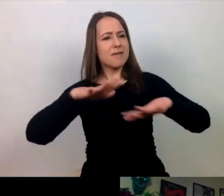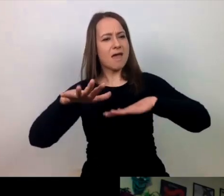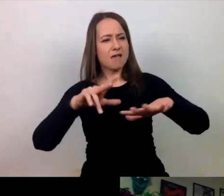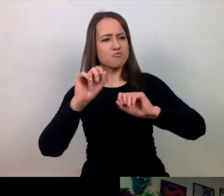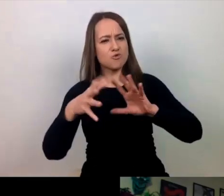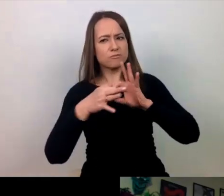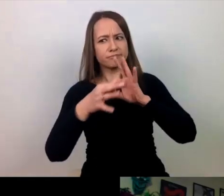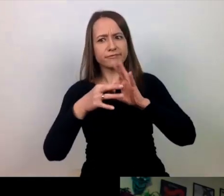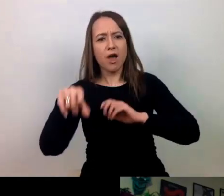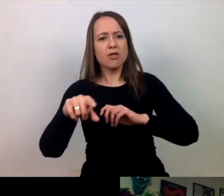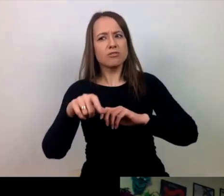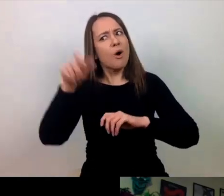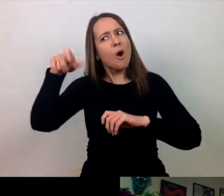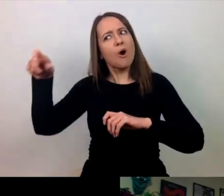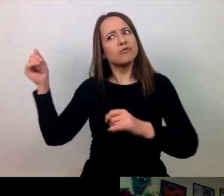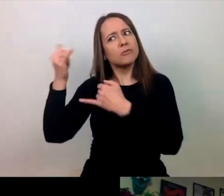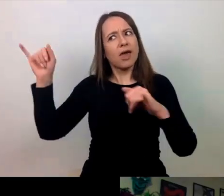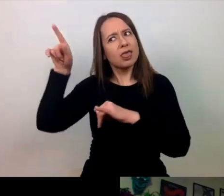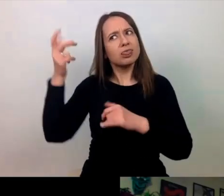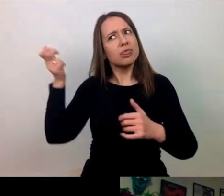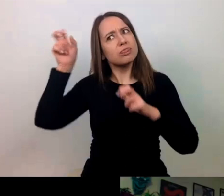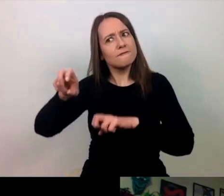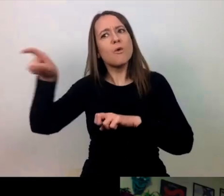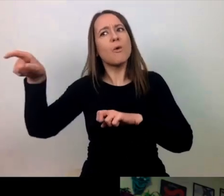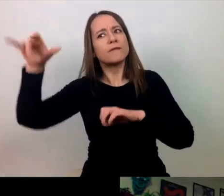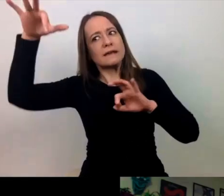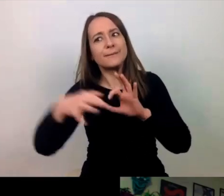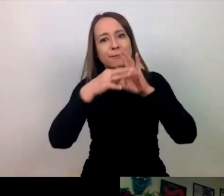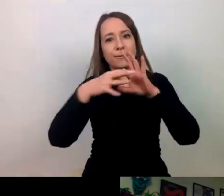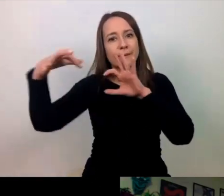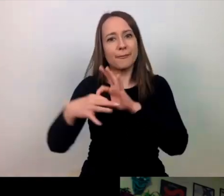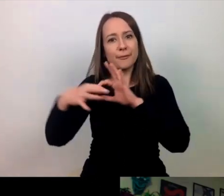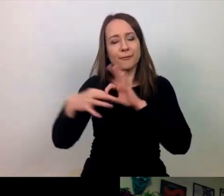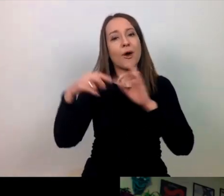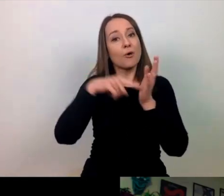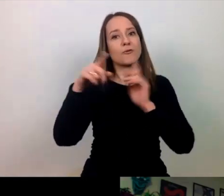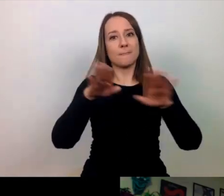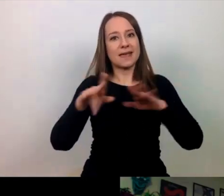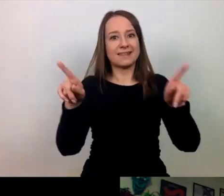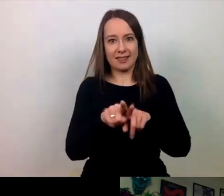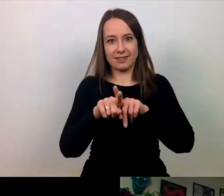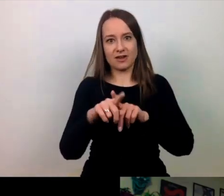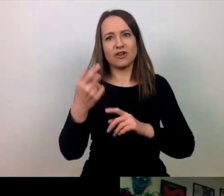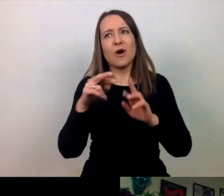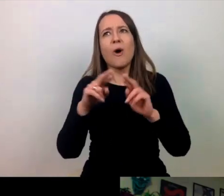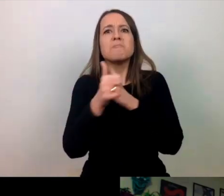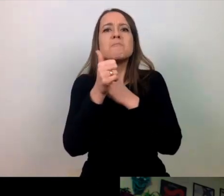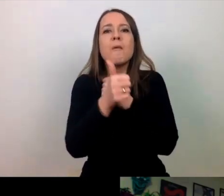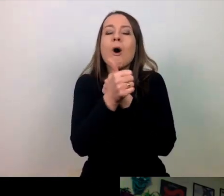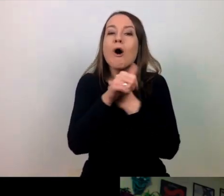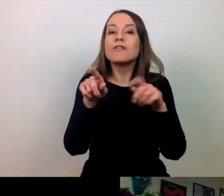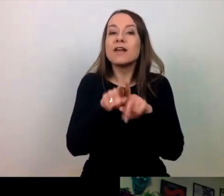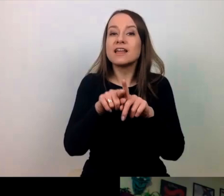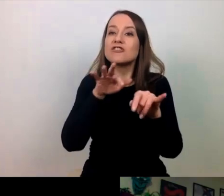się pod to momentami podczepiają z jakiegoś konkretnego powodu, który jest też związany z popularnością